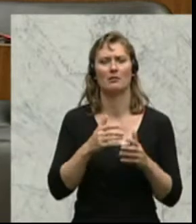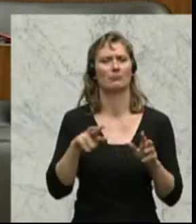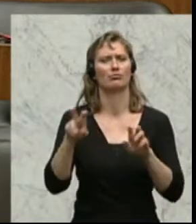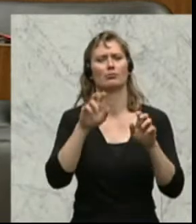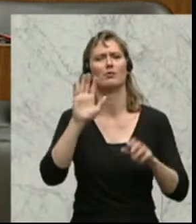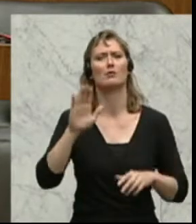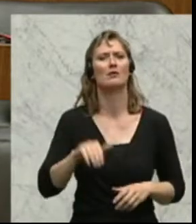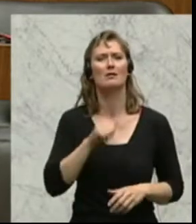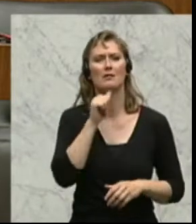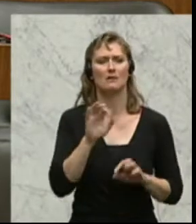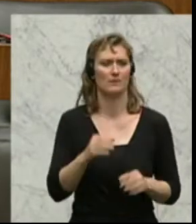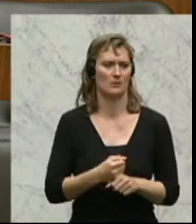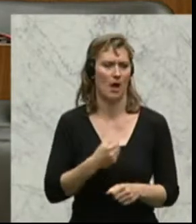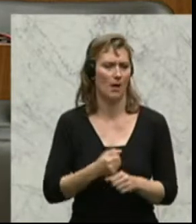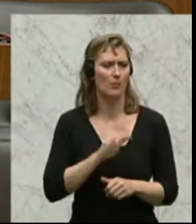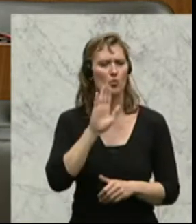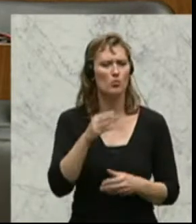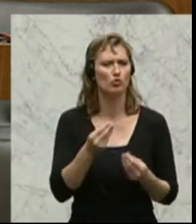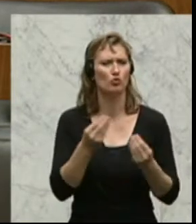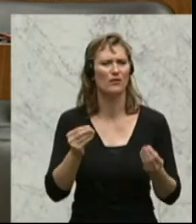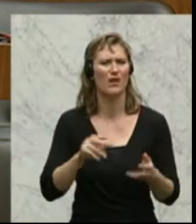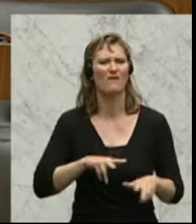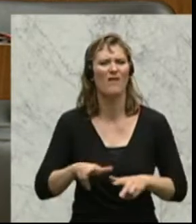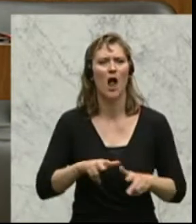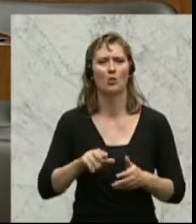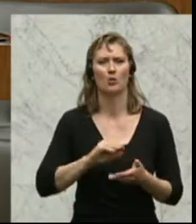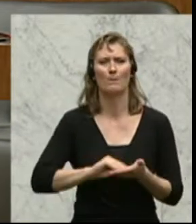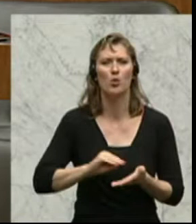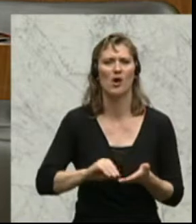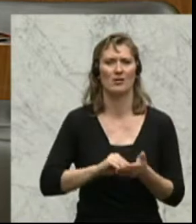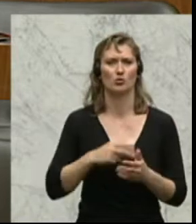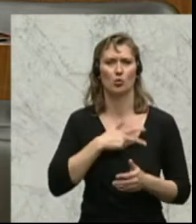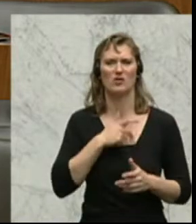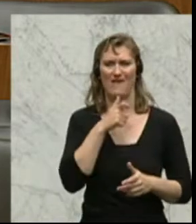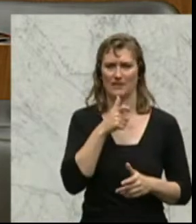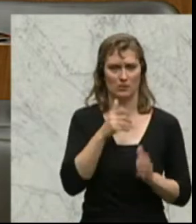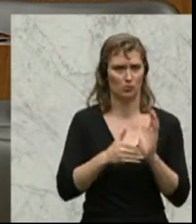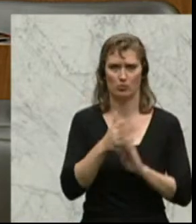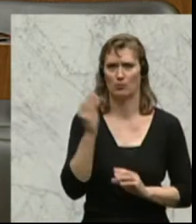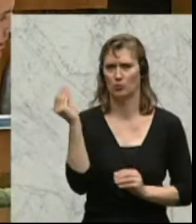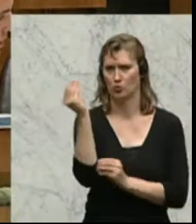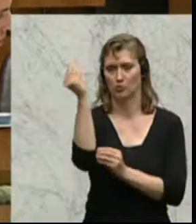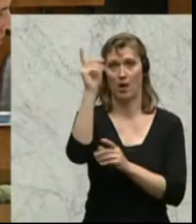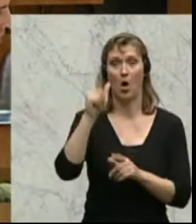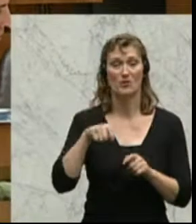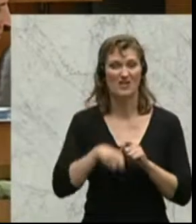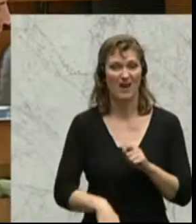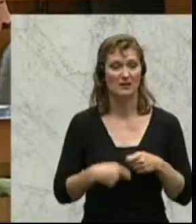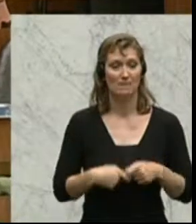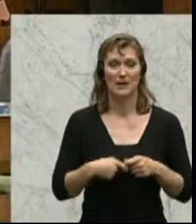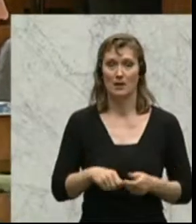ineffiziente, überbürokratisierte Sozialversicherungssystem. Ganz zu schweigen von den Zwangsmitgliedsbeiträgen